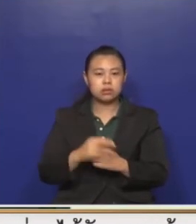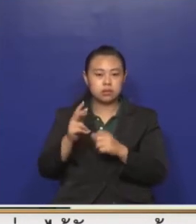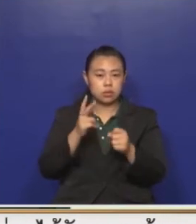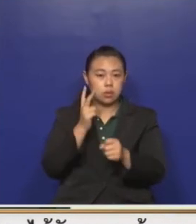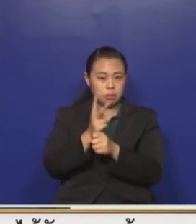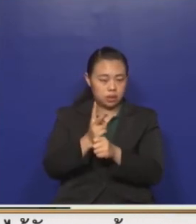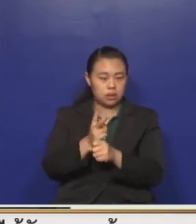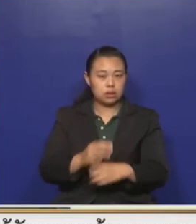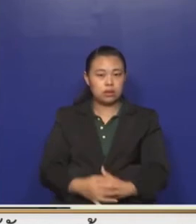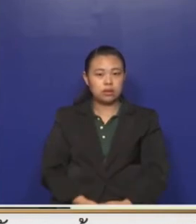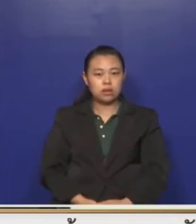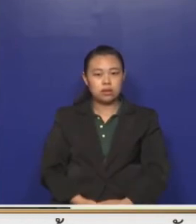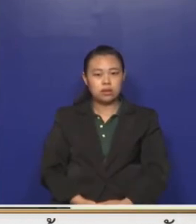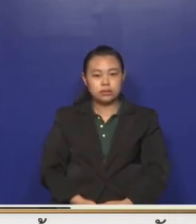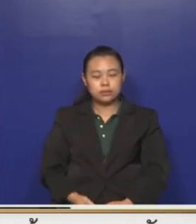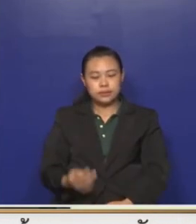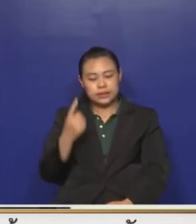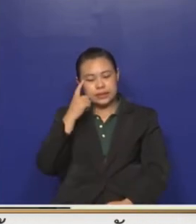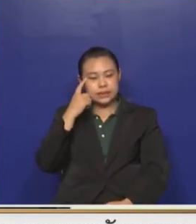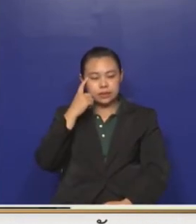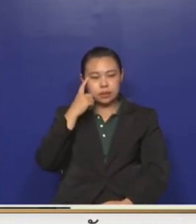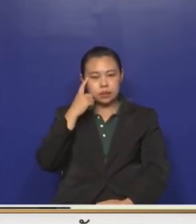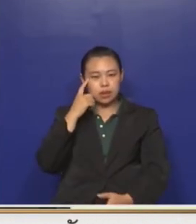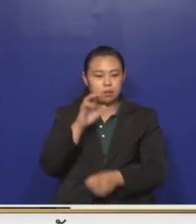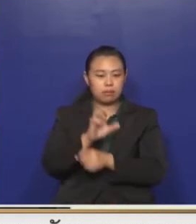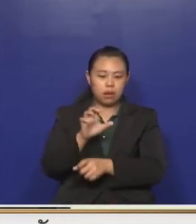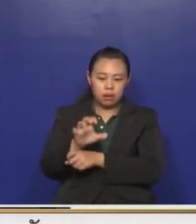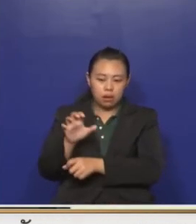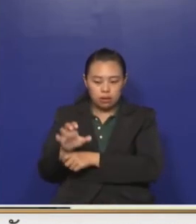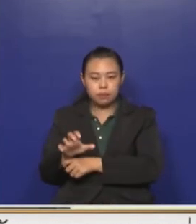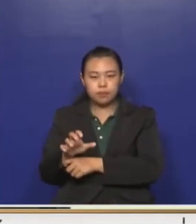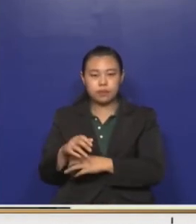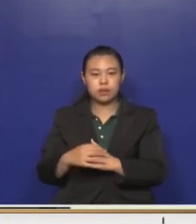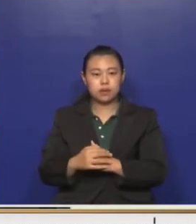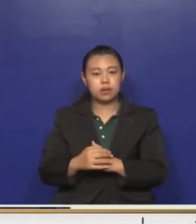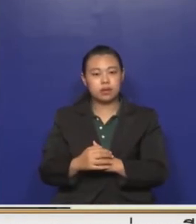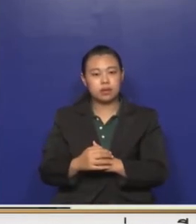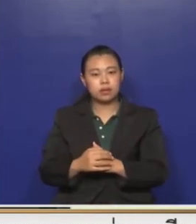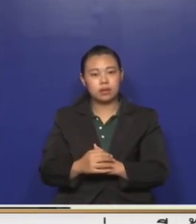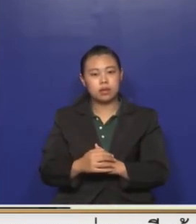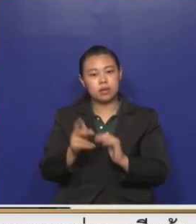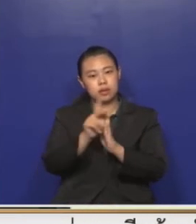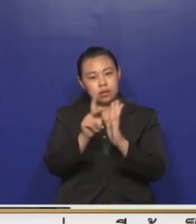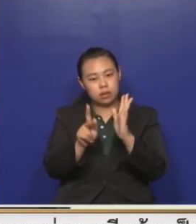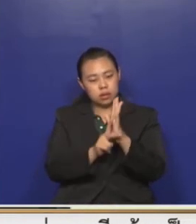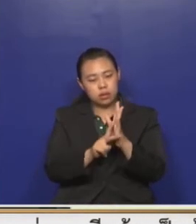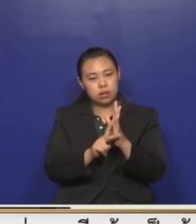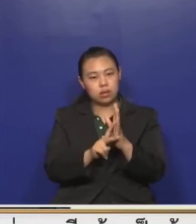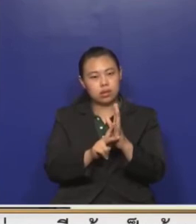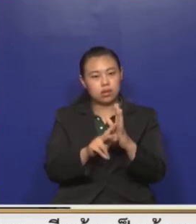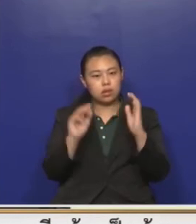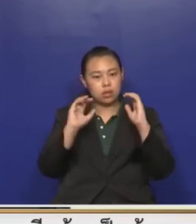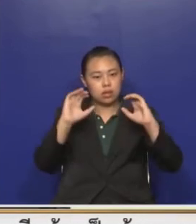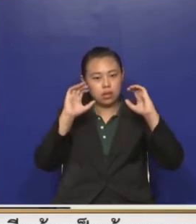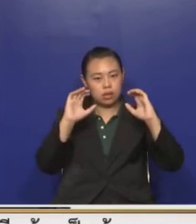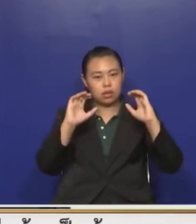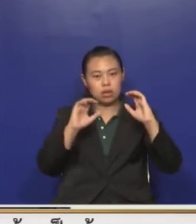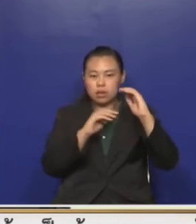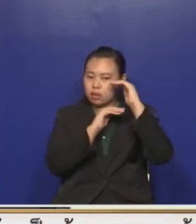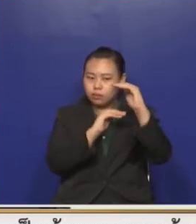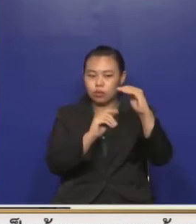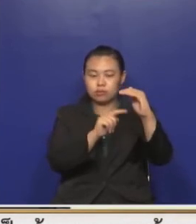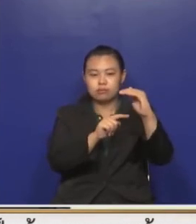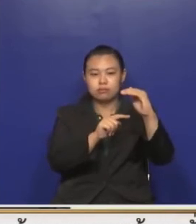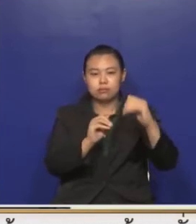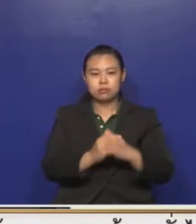บงคับใช้ให้เป็ไปตามมาตรการต่างๆ ที่ตัประมาณพยายามกำหนดขึ้นยังไม่สา